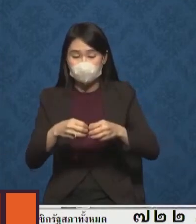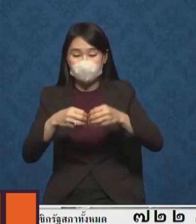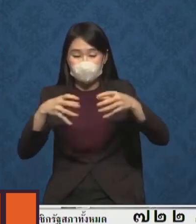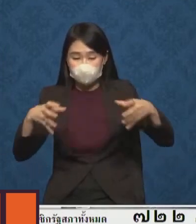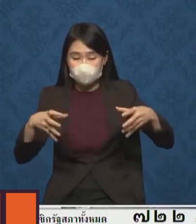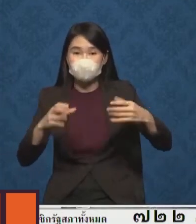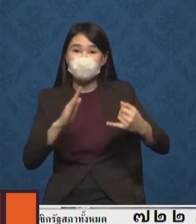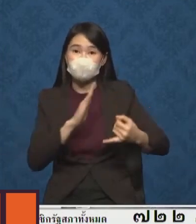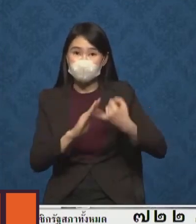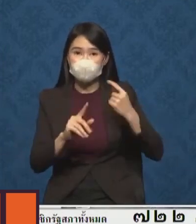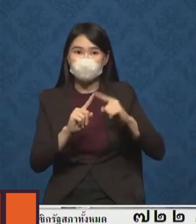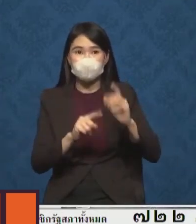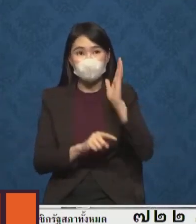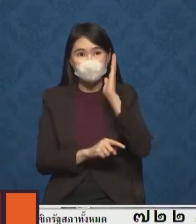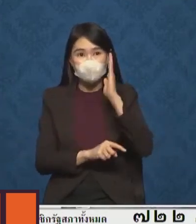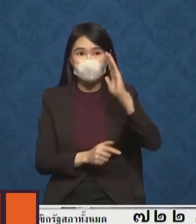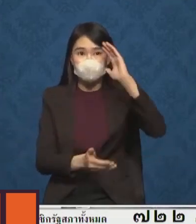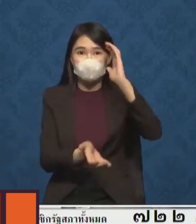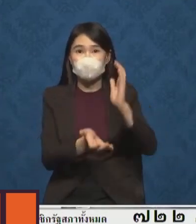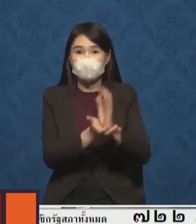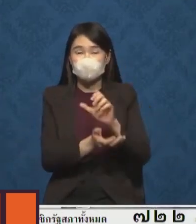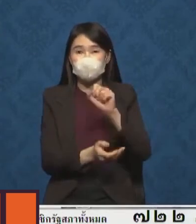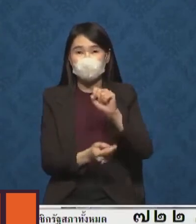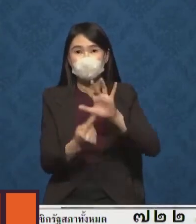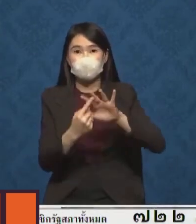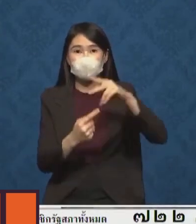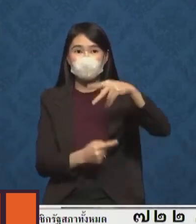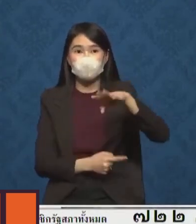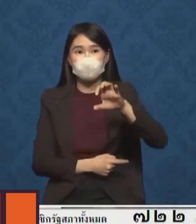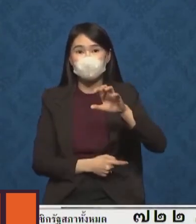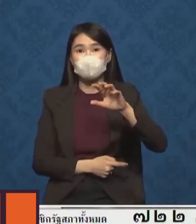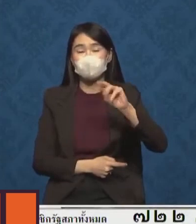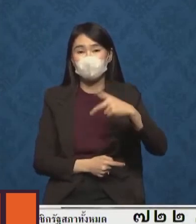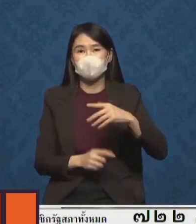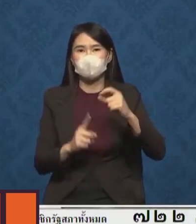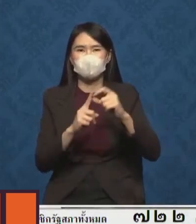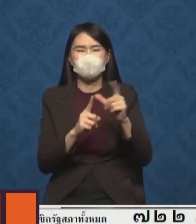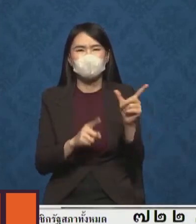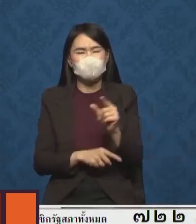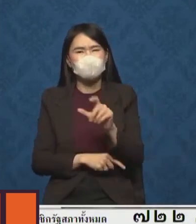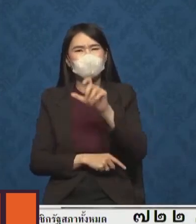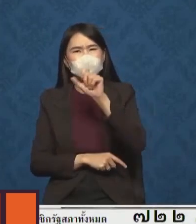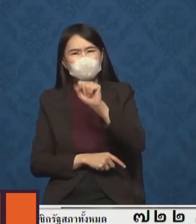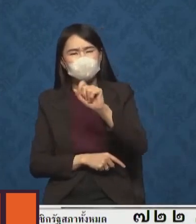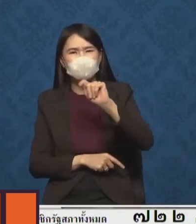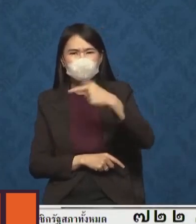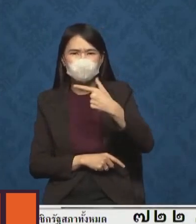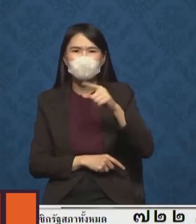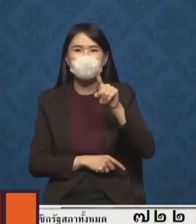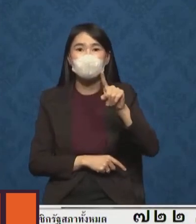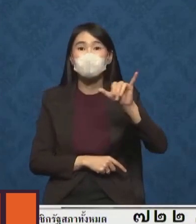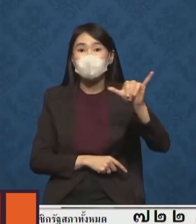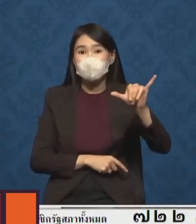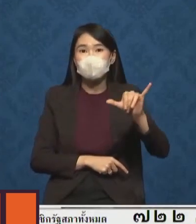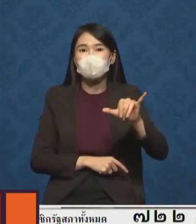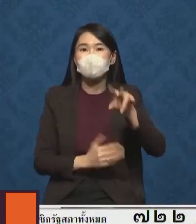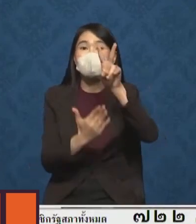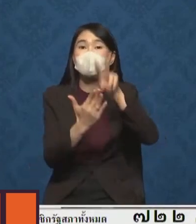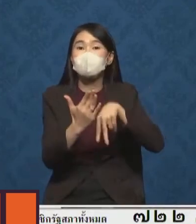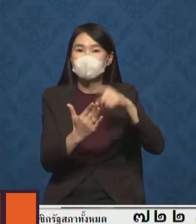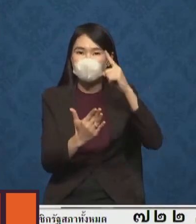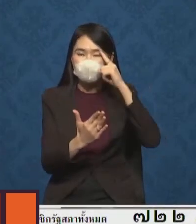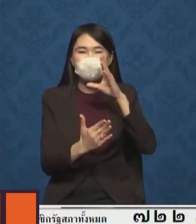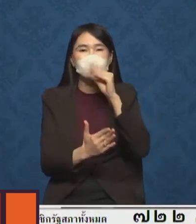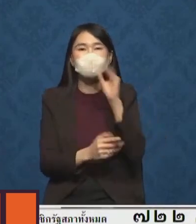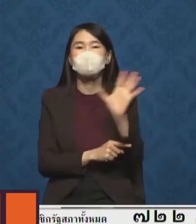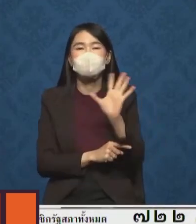ซึ่งพนตะบตีสุภิษาล ถาใช้คำว่า 2 ง. 1 ย.ผมอาใหทานฟงใหเฉยนะครับ ไม่ไดคดจะเอา